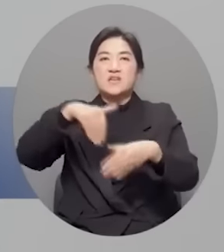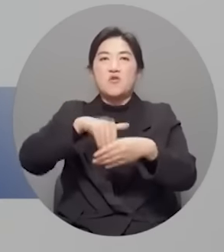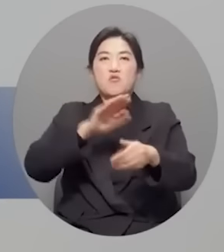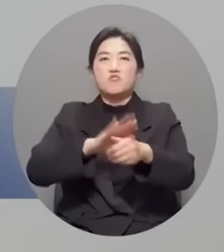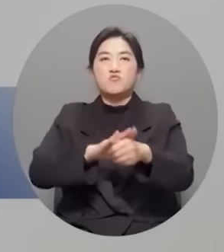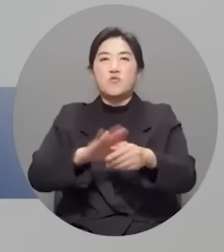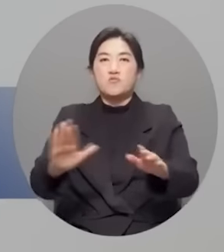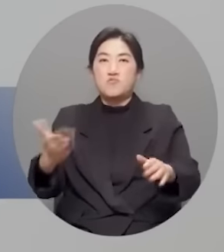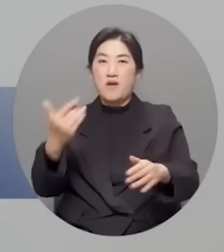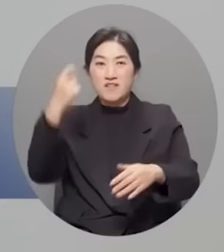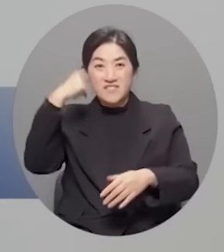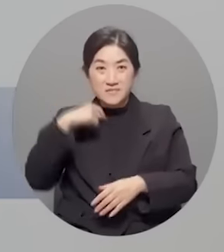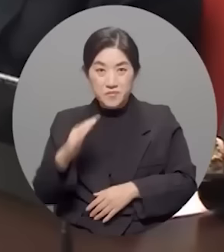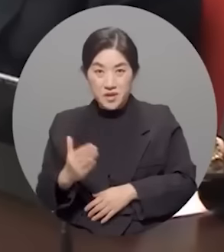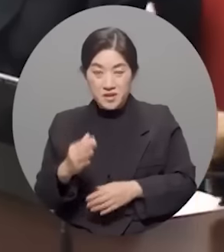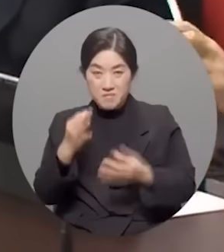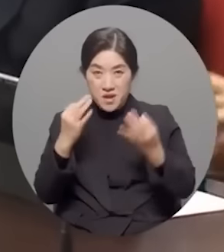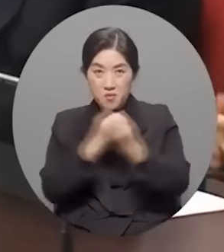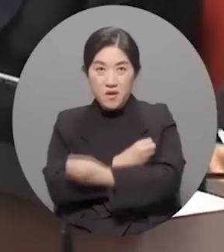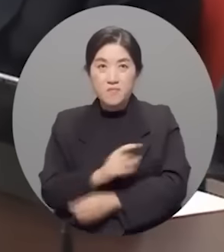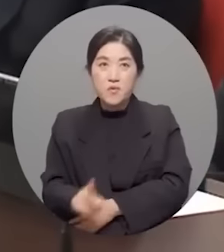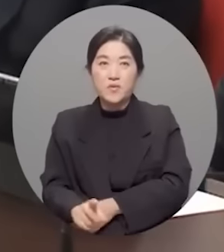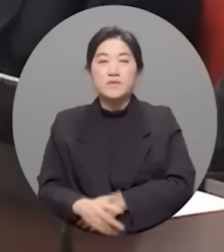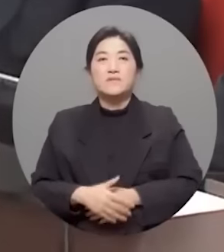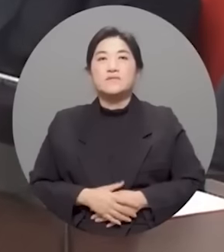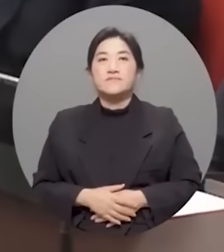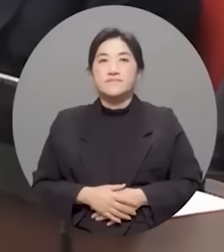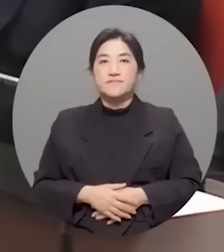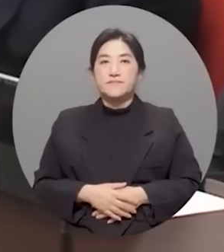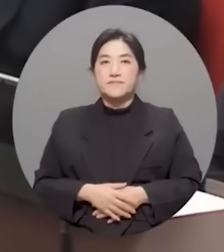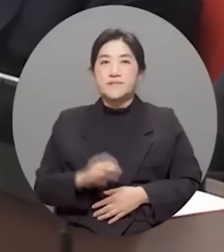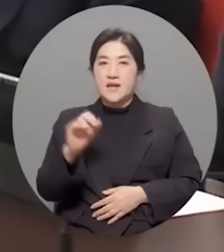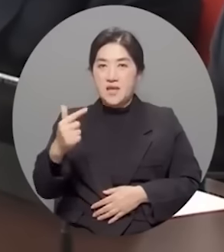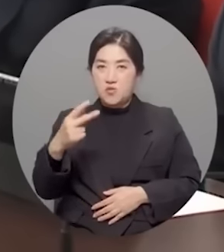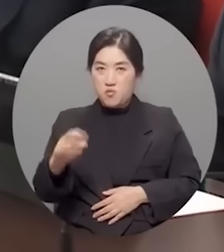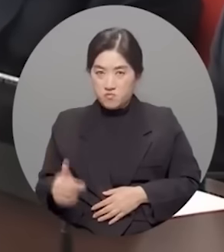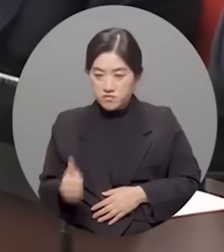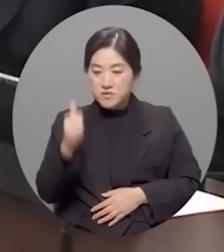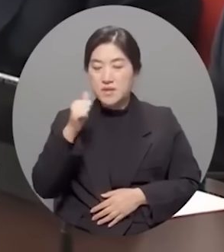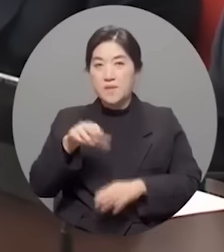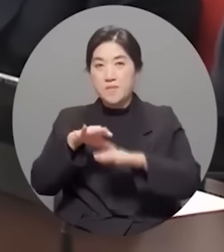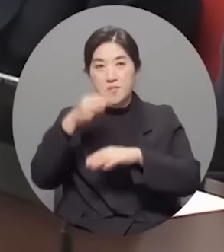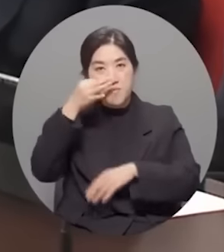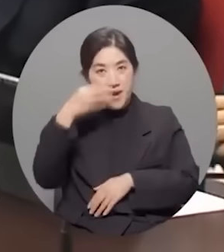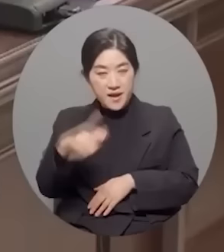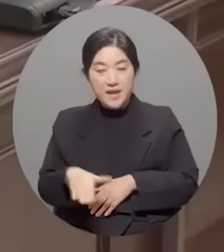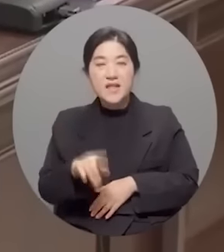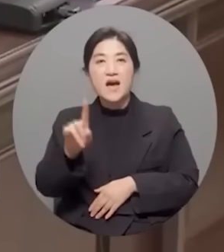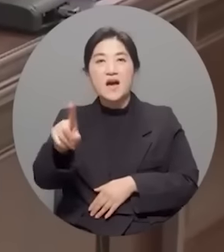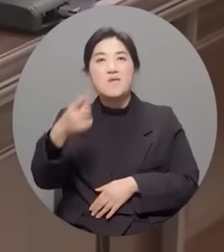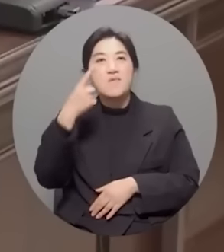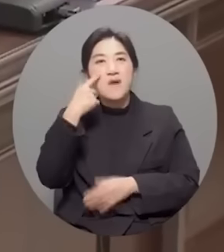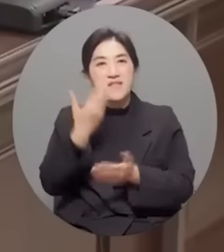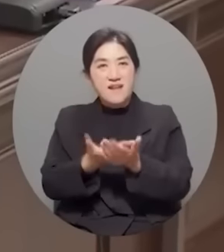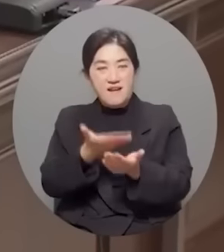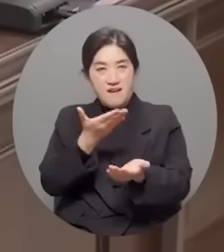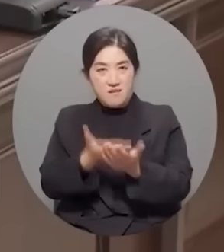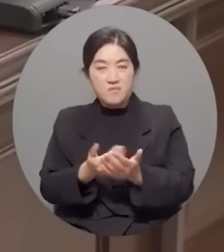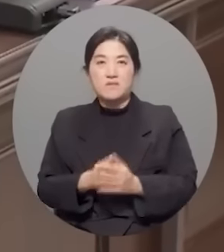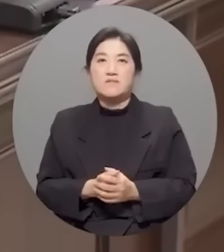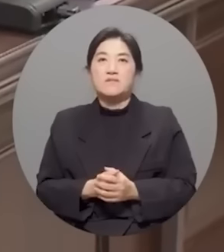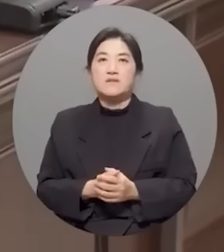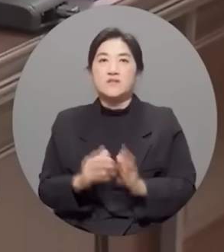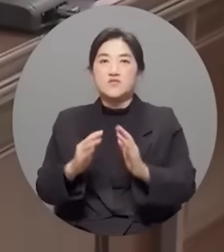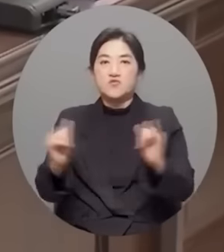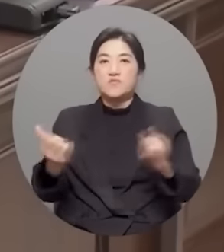지원으로 보이지 않겠습니까 한위 원장은 방송을 못 보신 분들은 한번 봐주시면 좋겠다면서